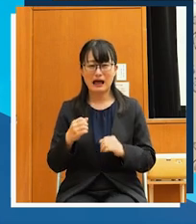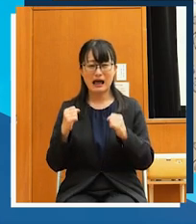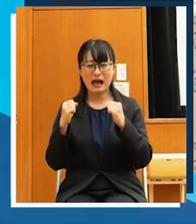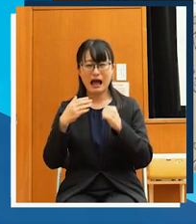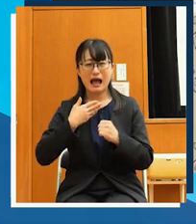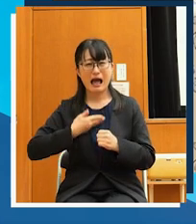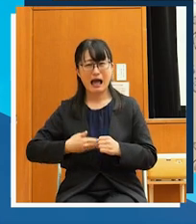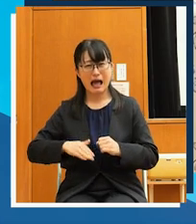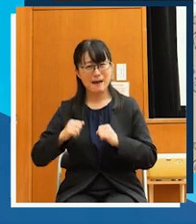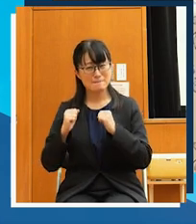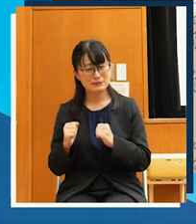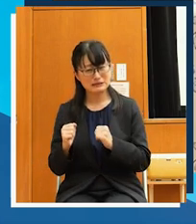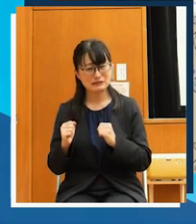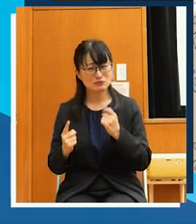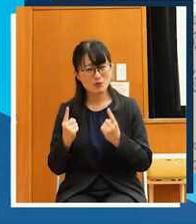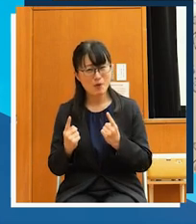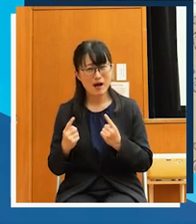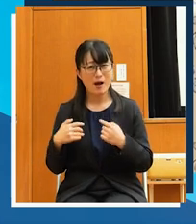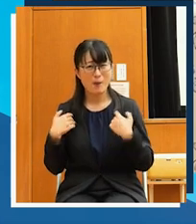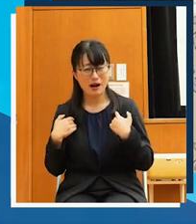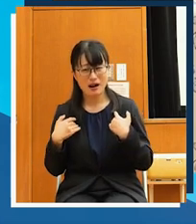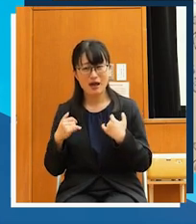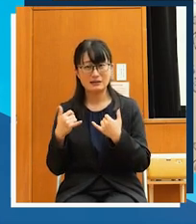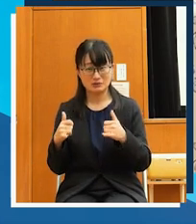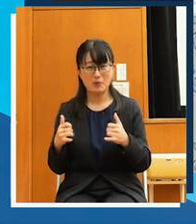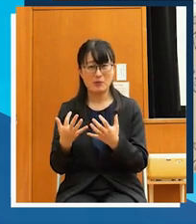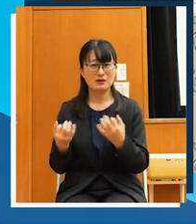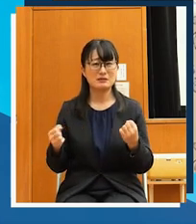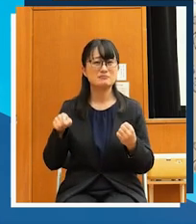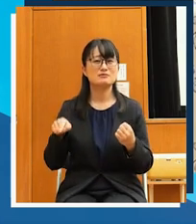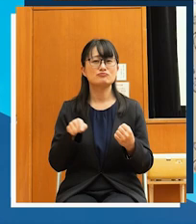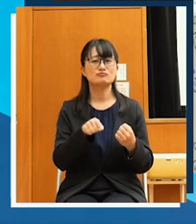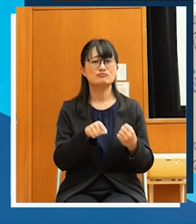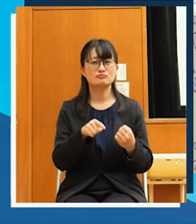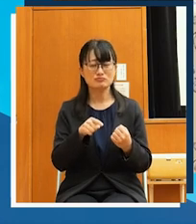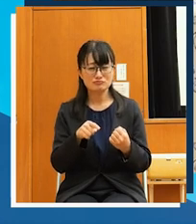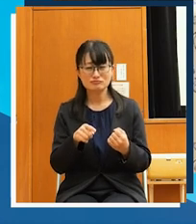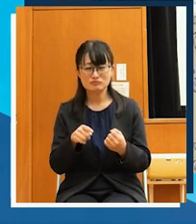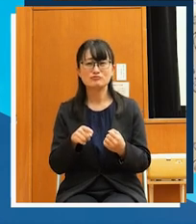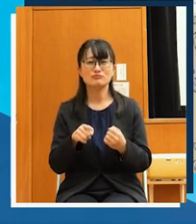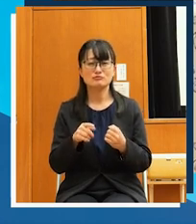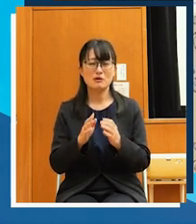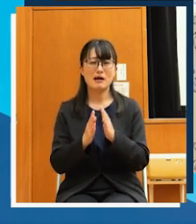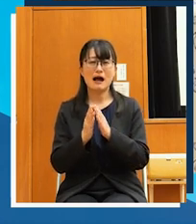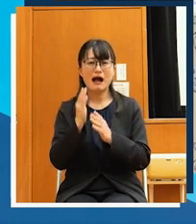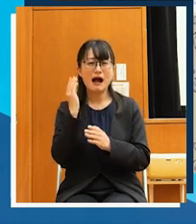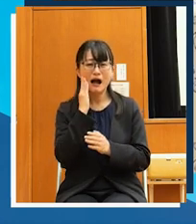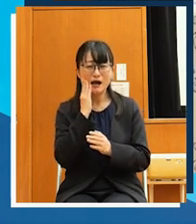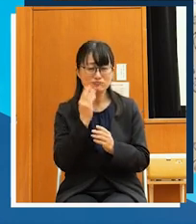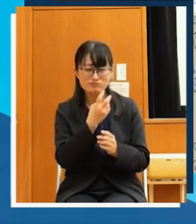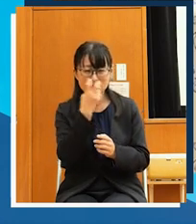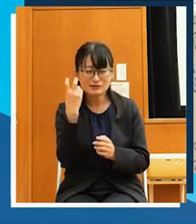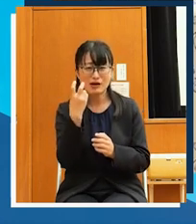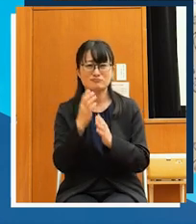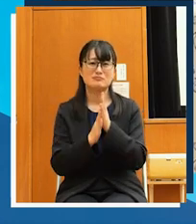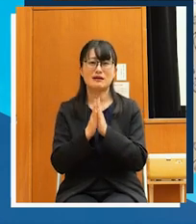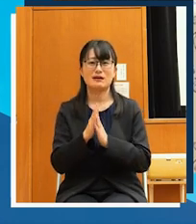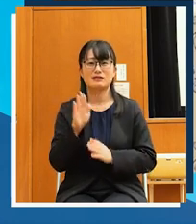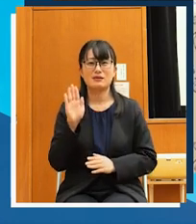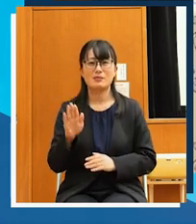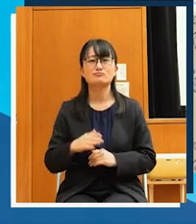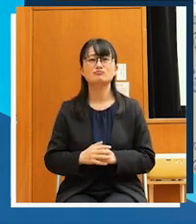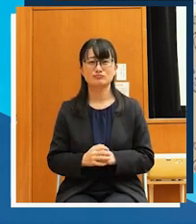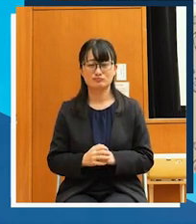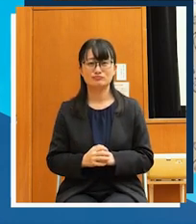不明の方々がいらっしゃいますえ一国も早く救助されることを心から願っております沖縄県としても全国知事